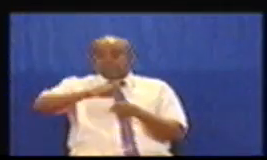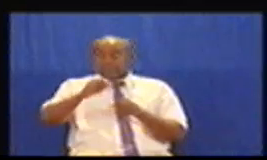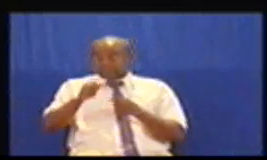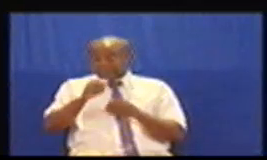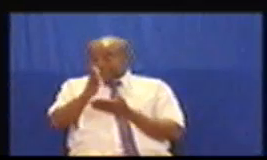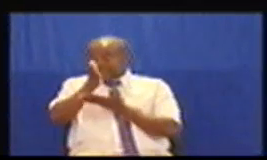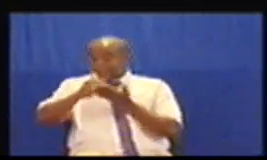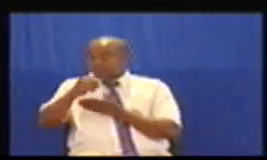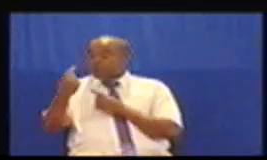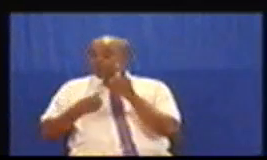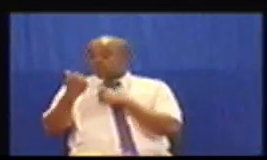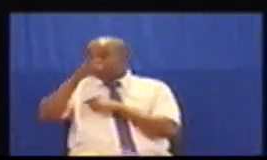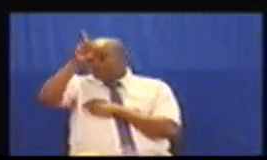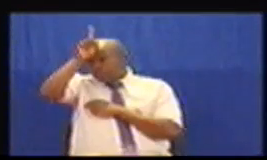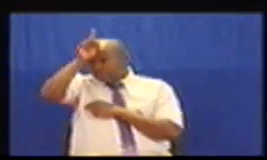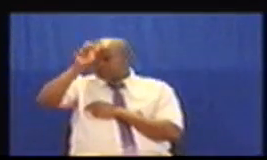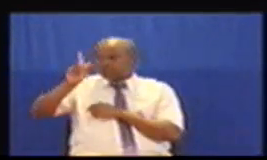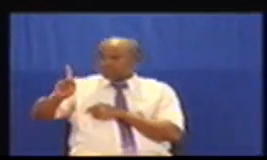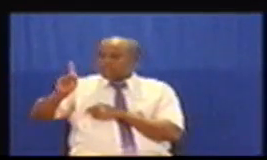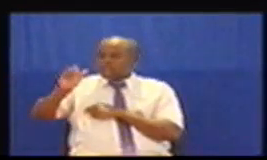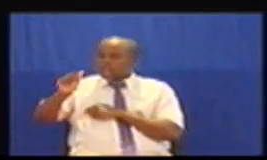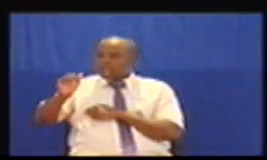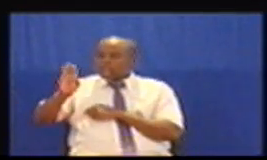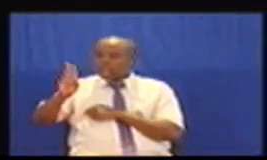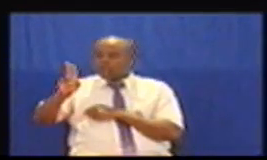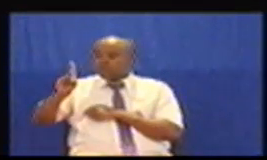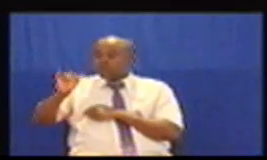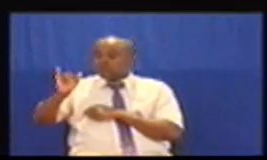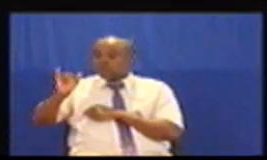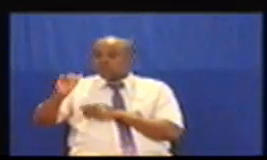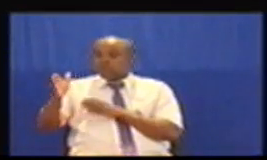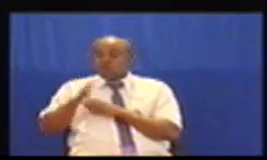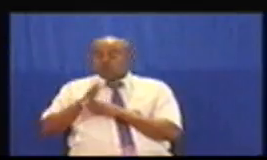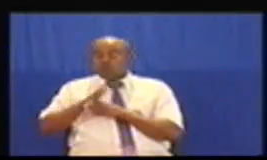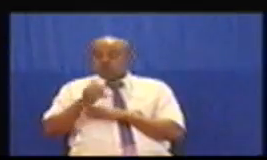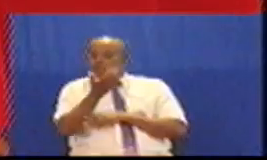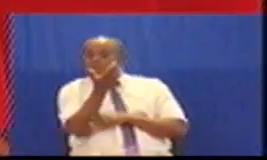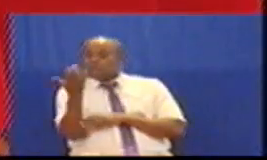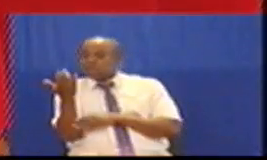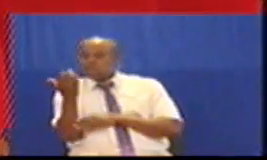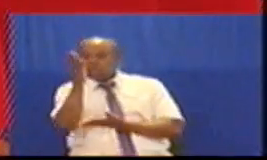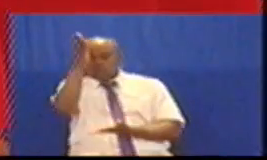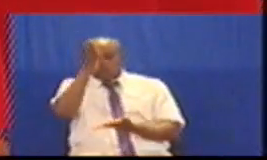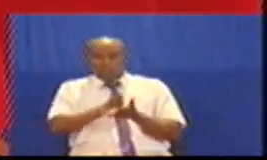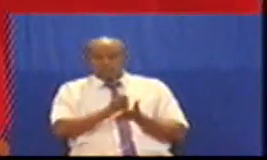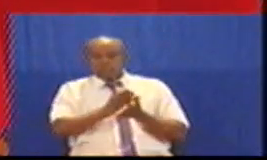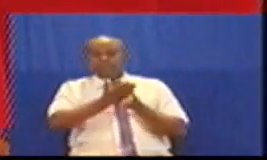Kabudi kuhusu aina ya haki za binadamu.